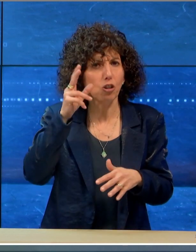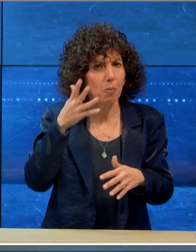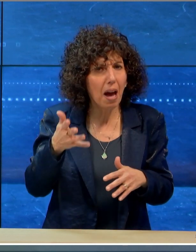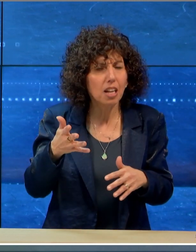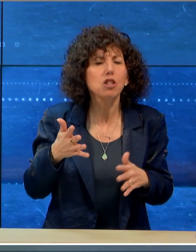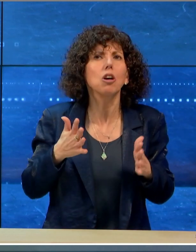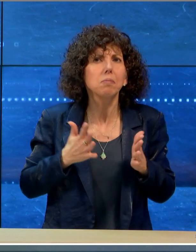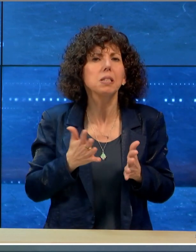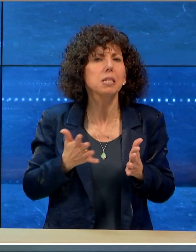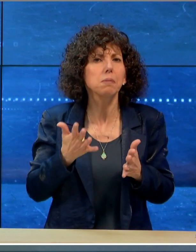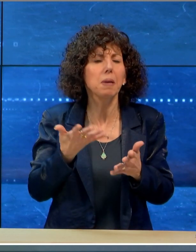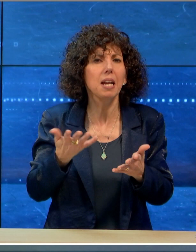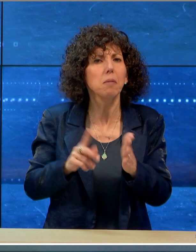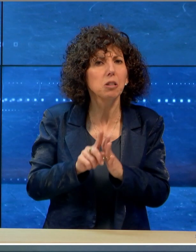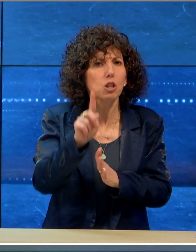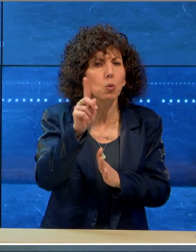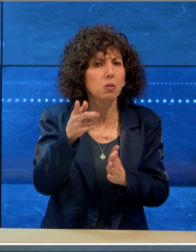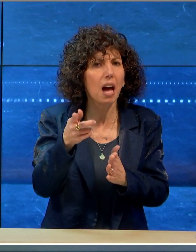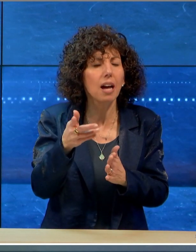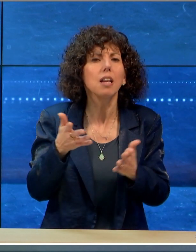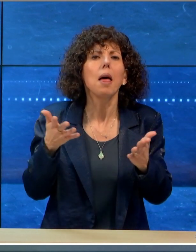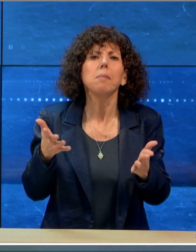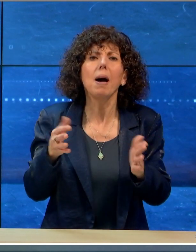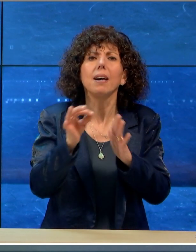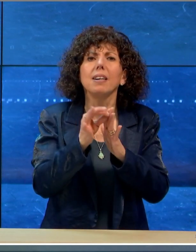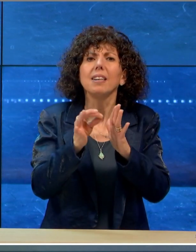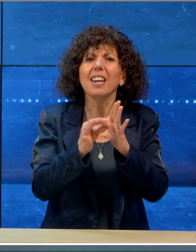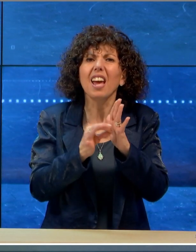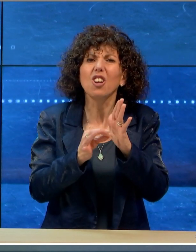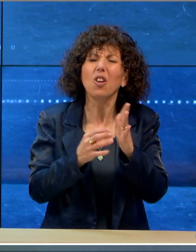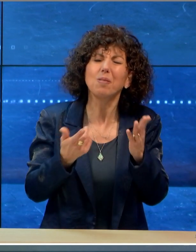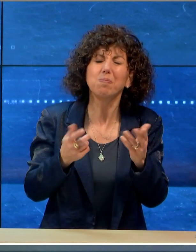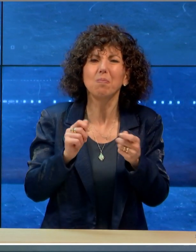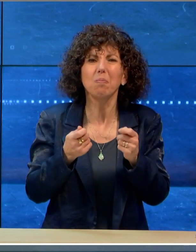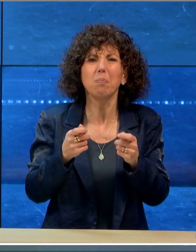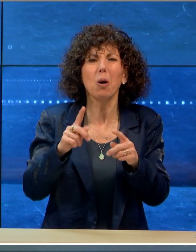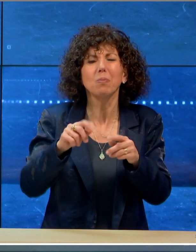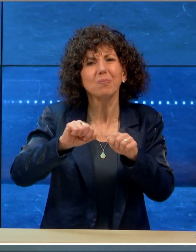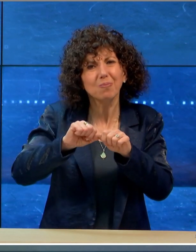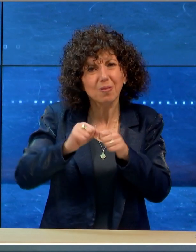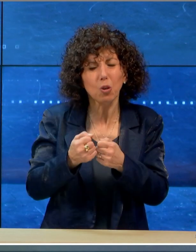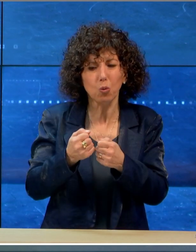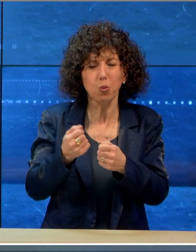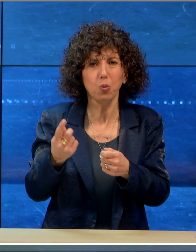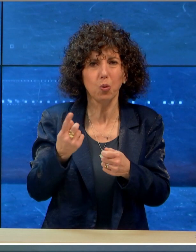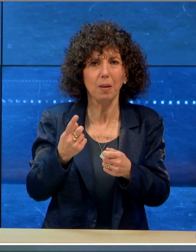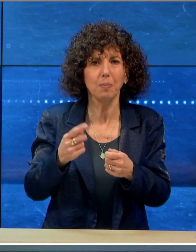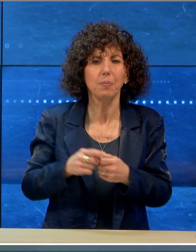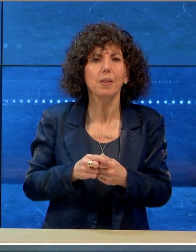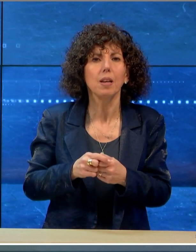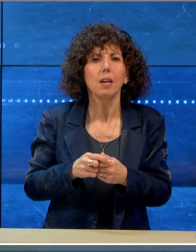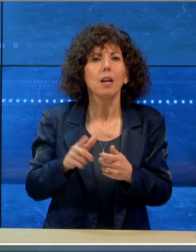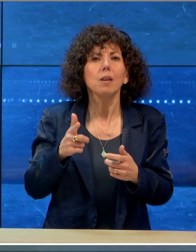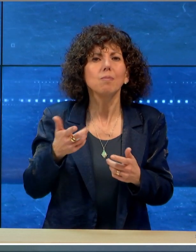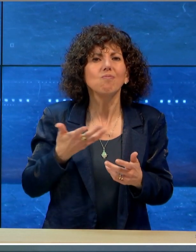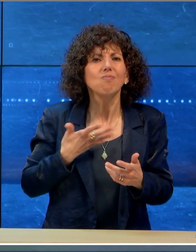ben sperare ma sono le regole a creare l'ennesimo stallo